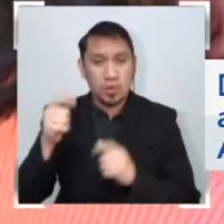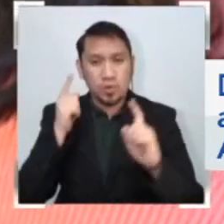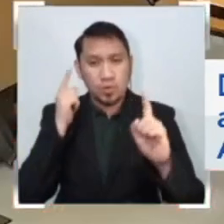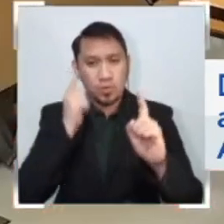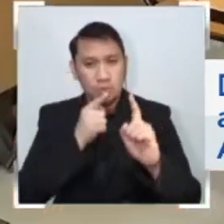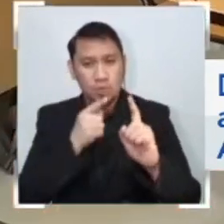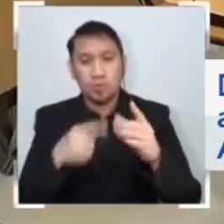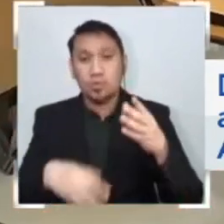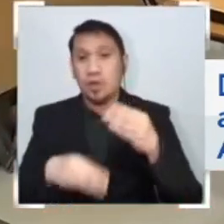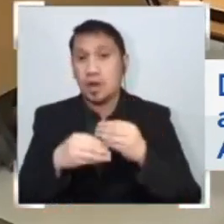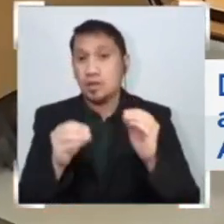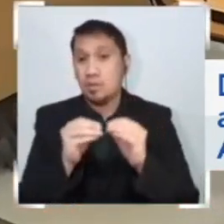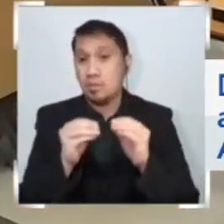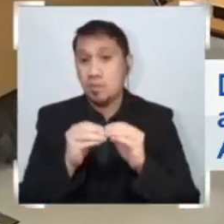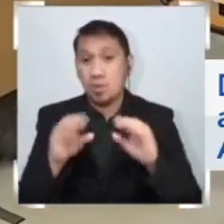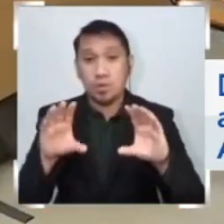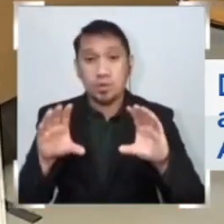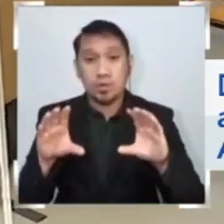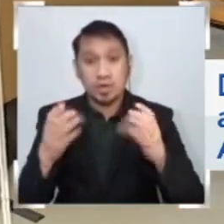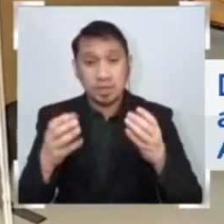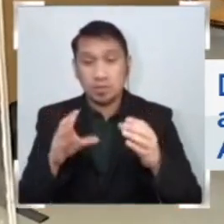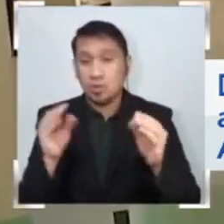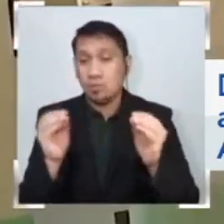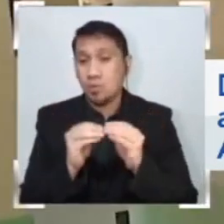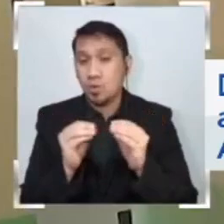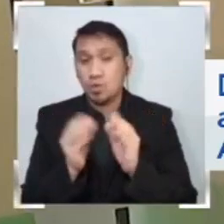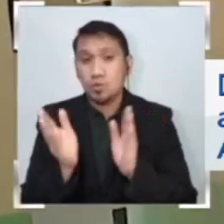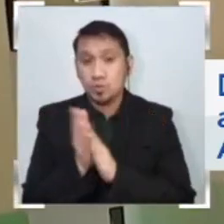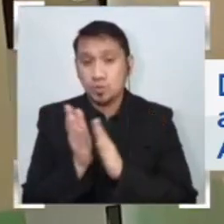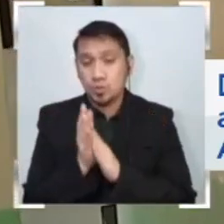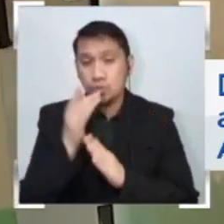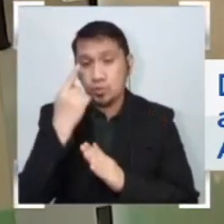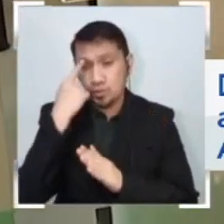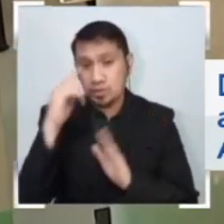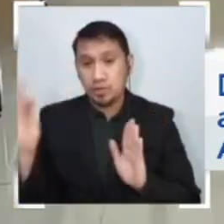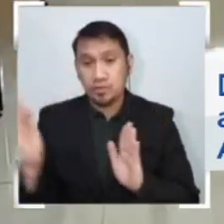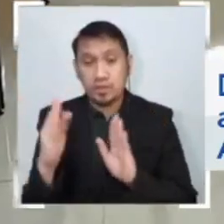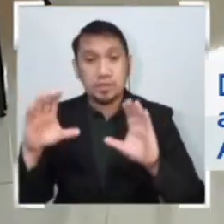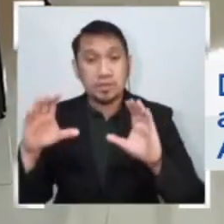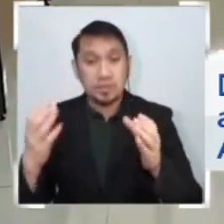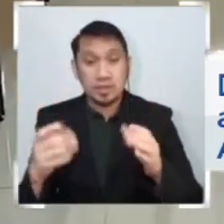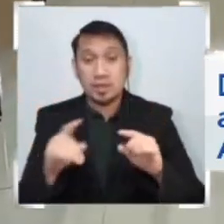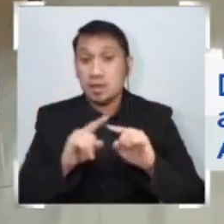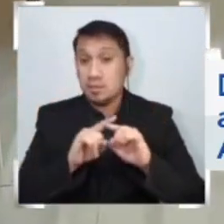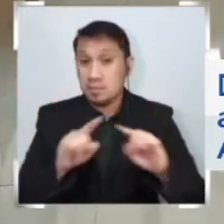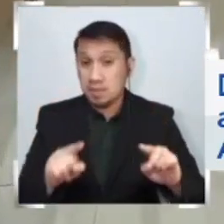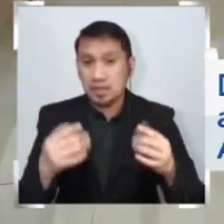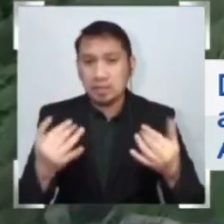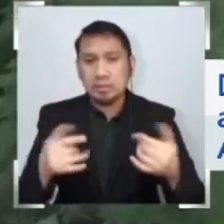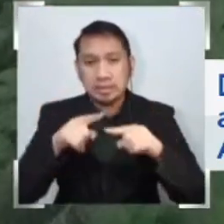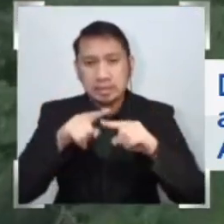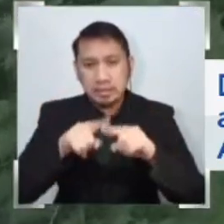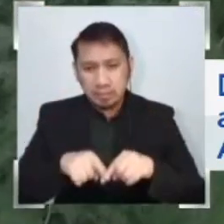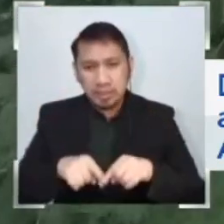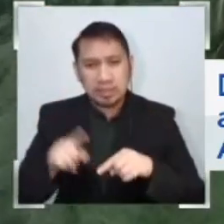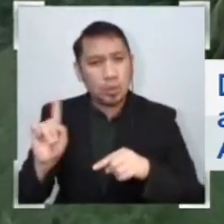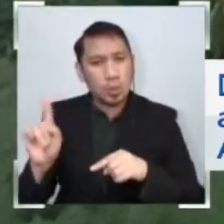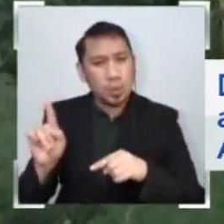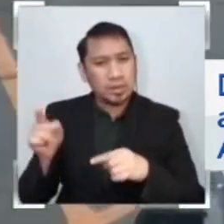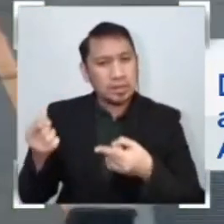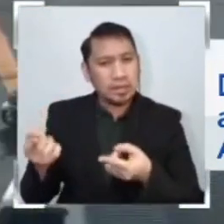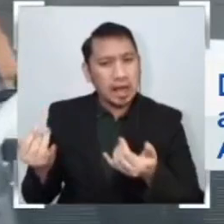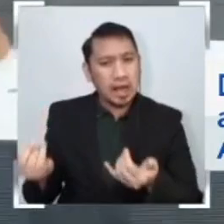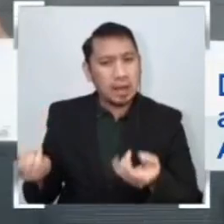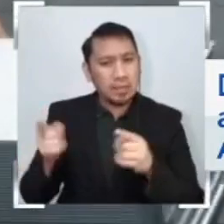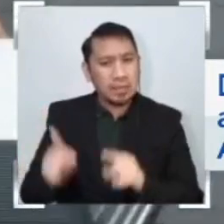ng participating schools sa face-to-face classes. Pero nakadepende yan sa pagbuti ng COVID-19 situation at kung magda-downgrade